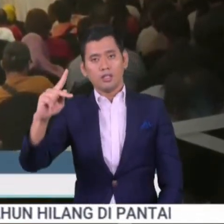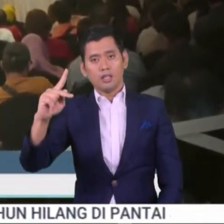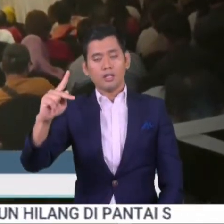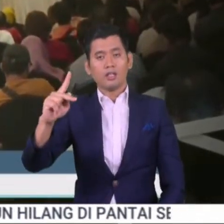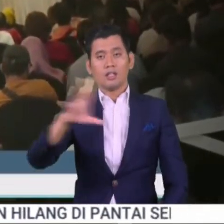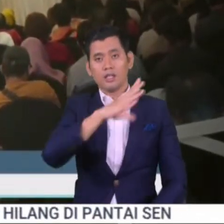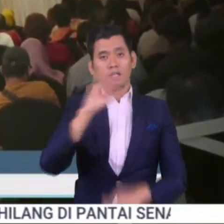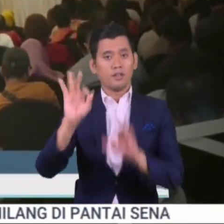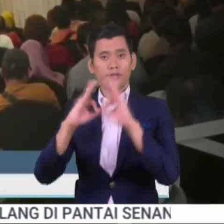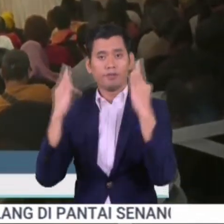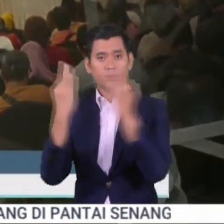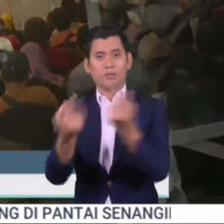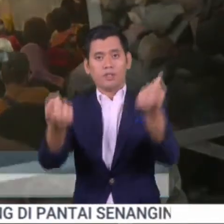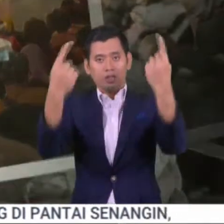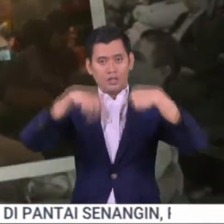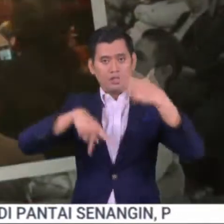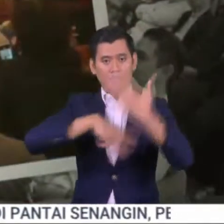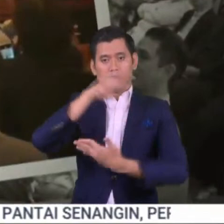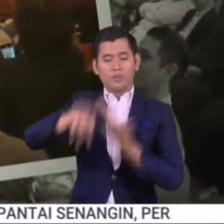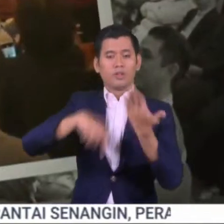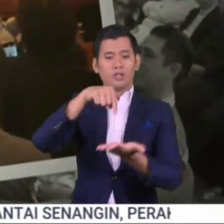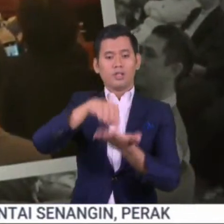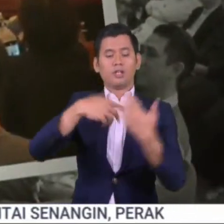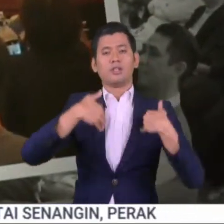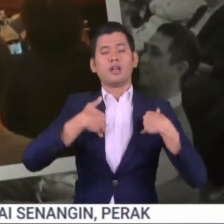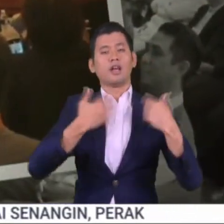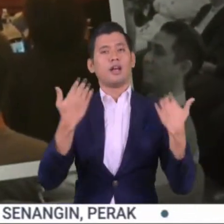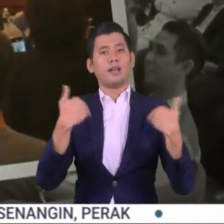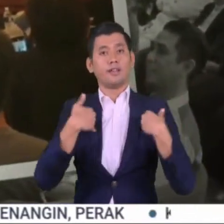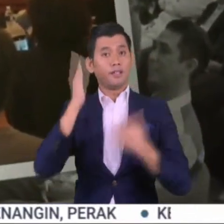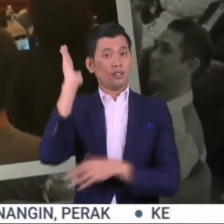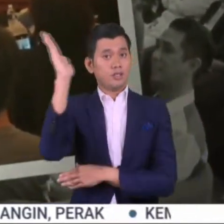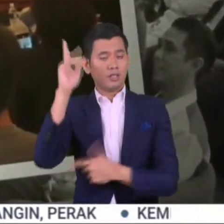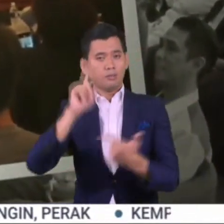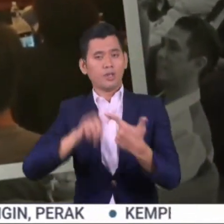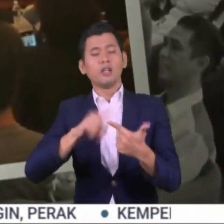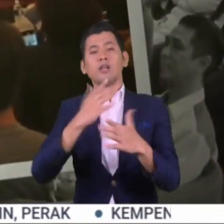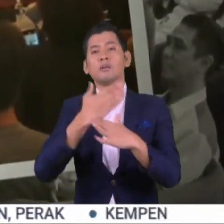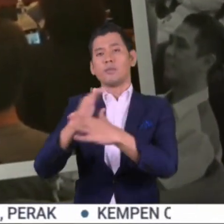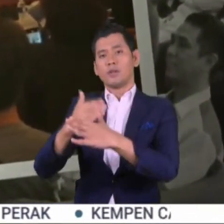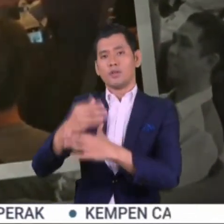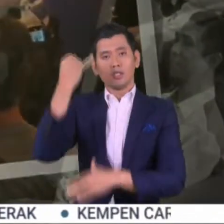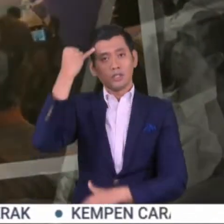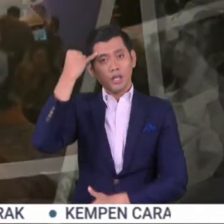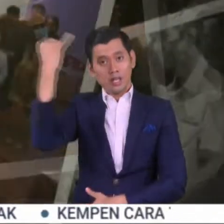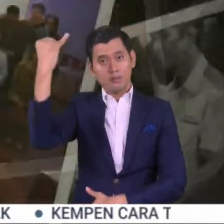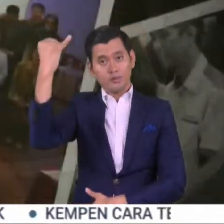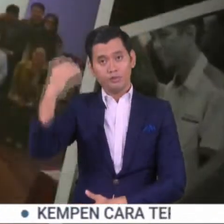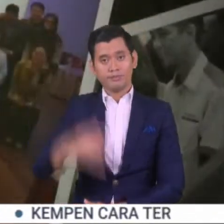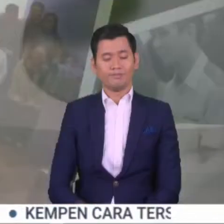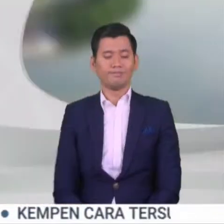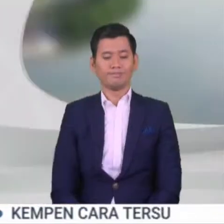keluarga hadir dalam program ini yang diisi dengan ceramah dan perkongsian ilmu pengetahuan.